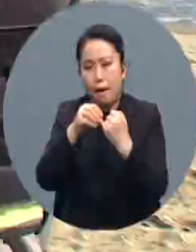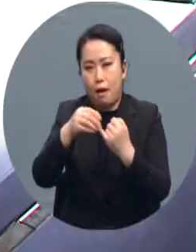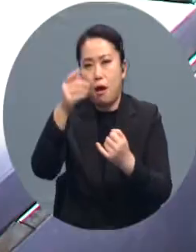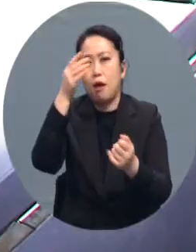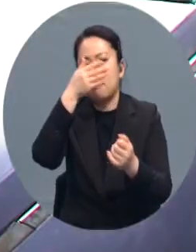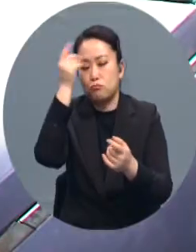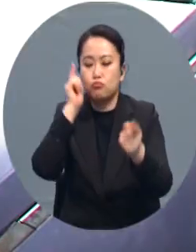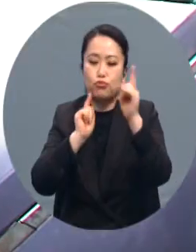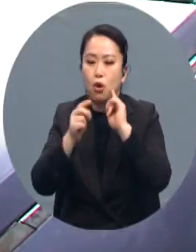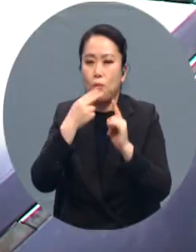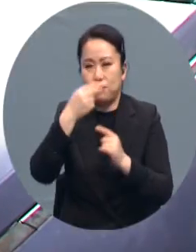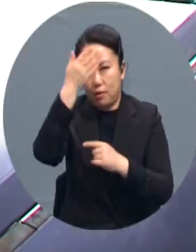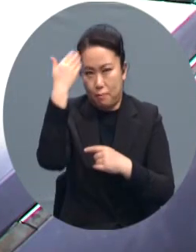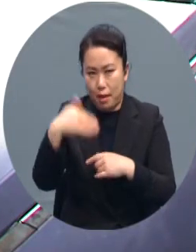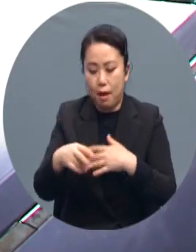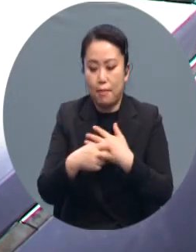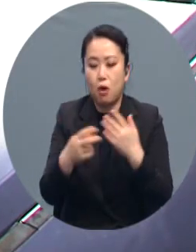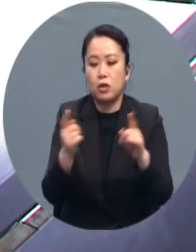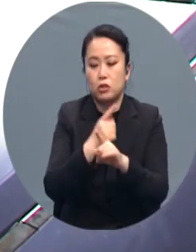입원 치료를 받고 있습니다 MBC 뉴스 현재입니다